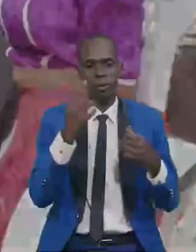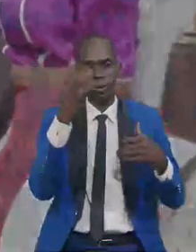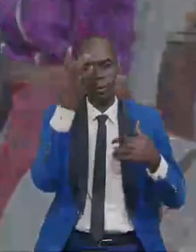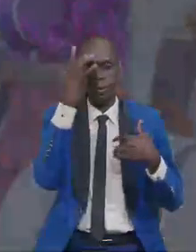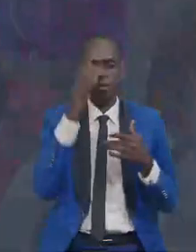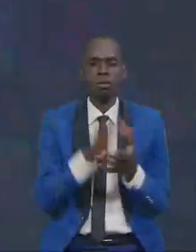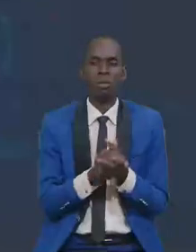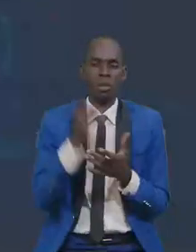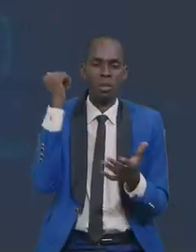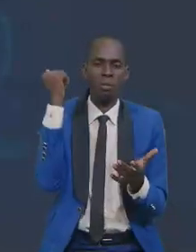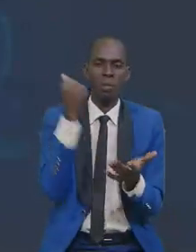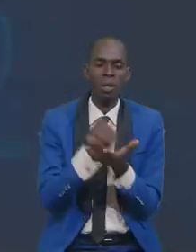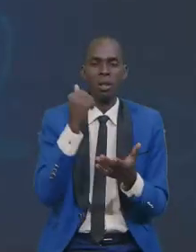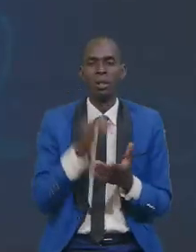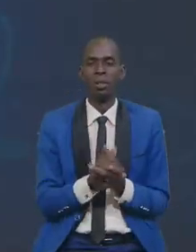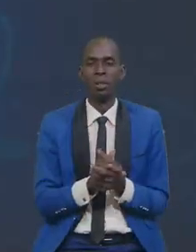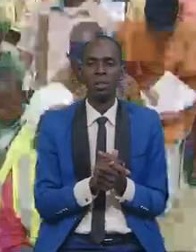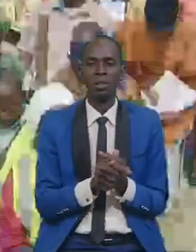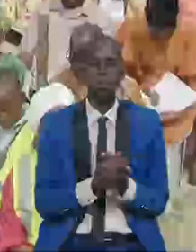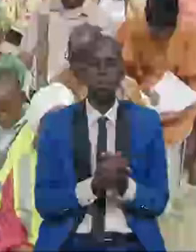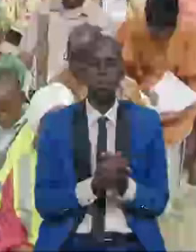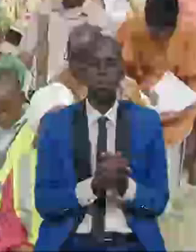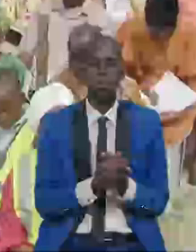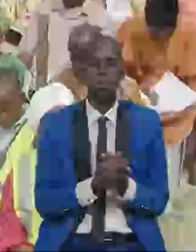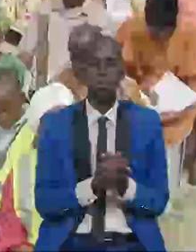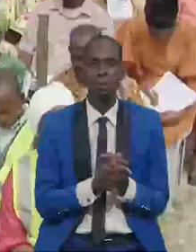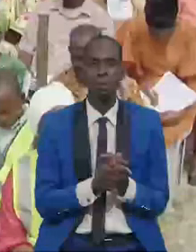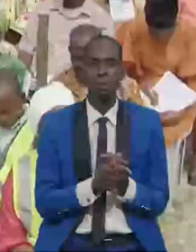sauvera le malade, guérira le malade. Tu n'as pas dit amen?